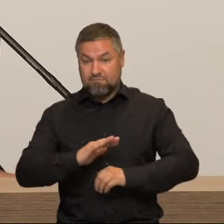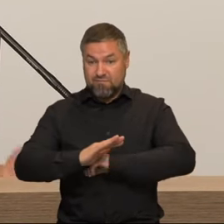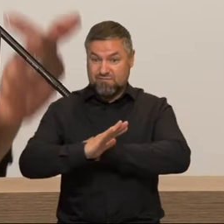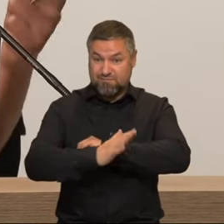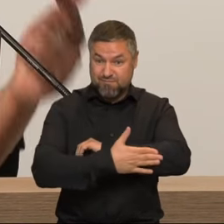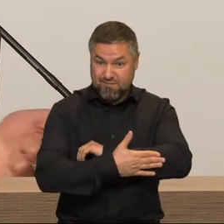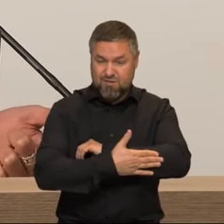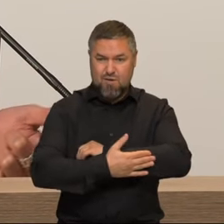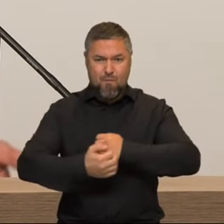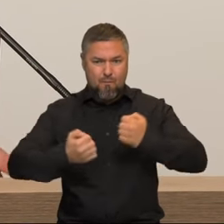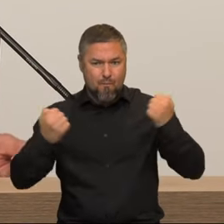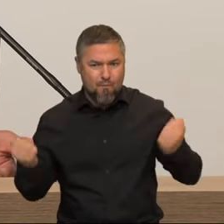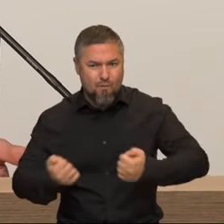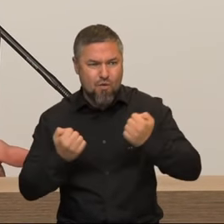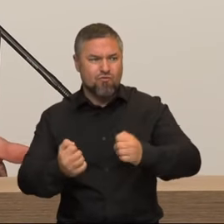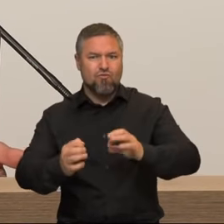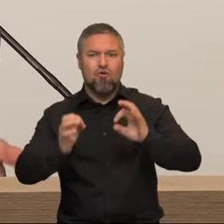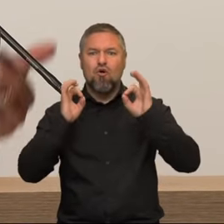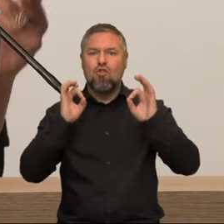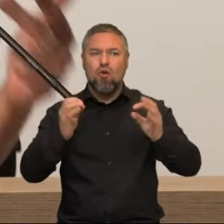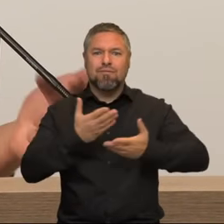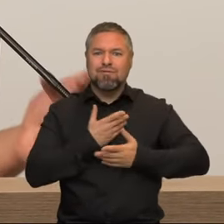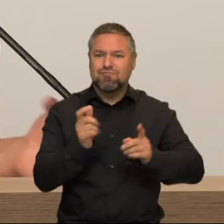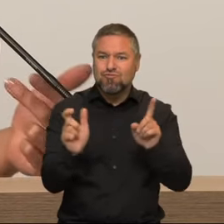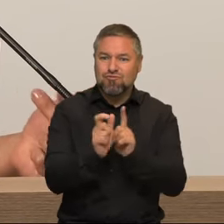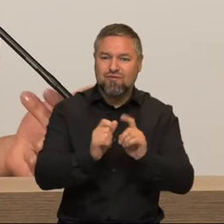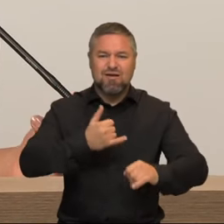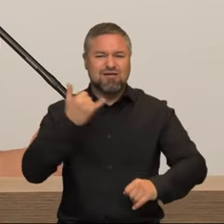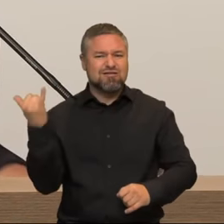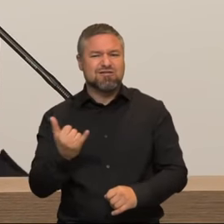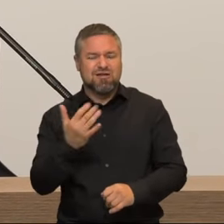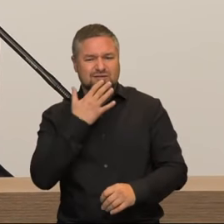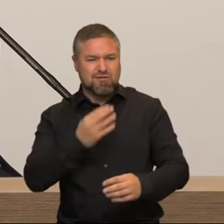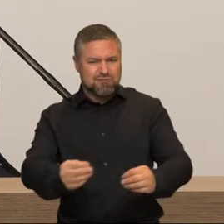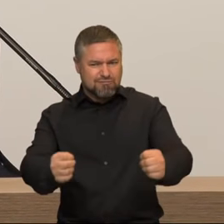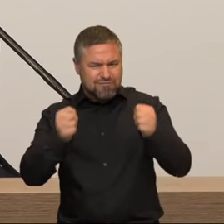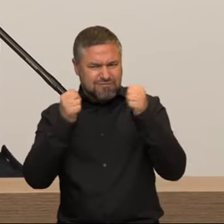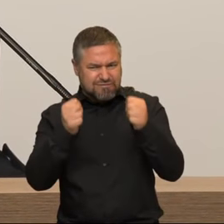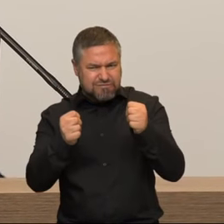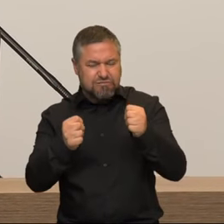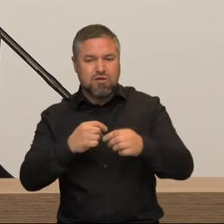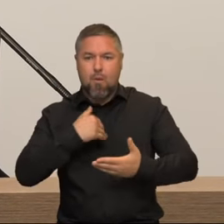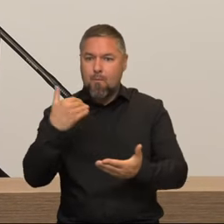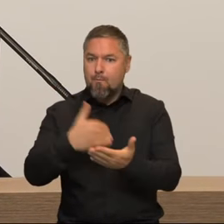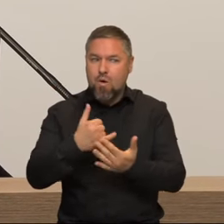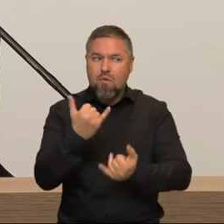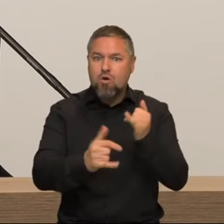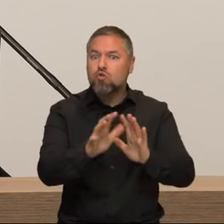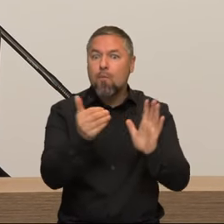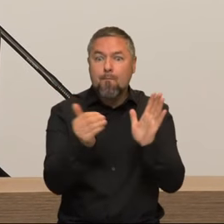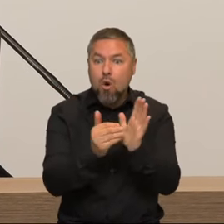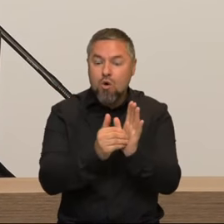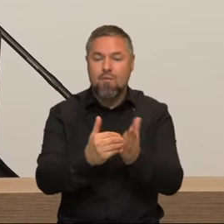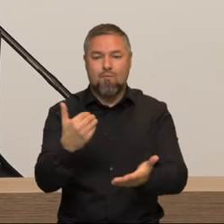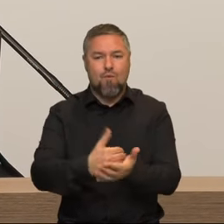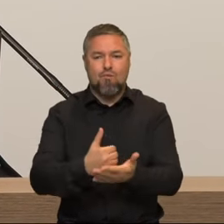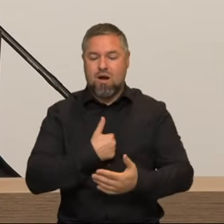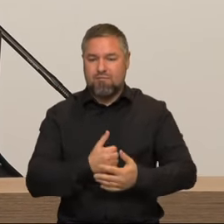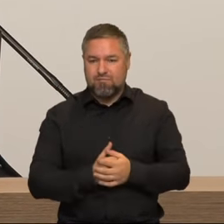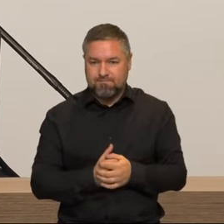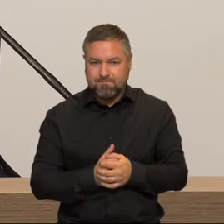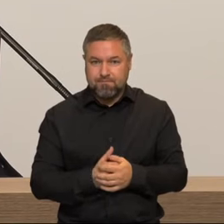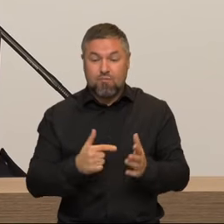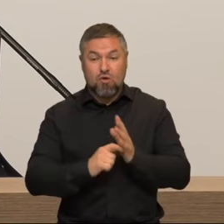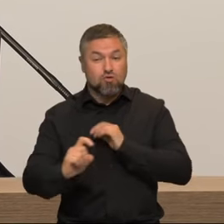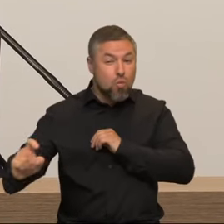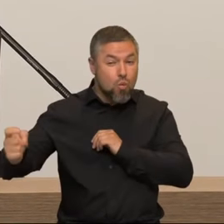wspierali, motywowali dobrym słowem, zawsze szczerze trzymali kciuki i pomagali w razie potrzeby. I to jest